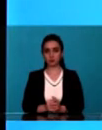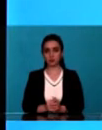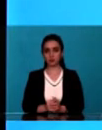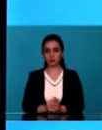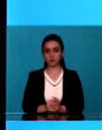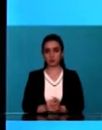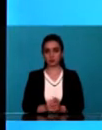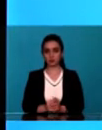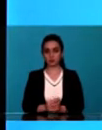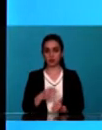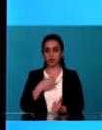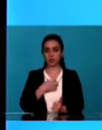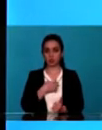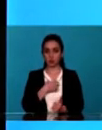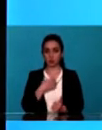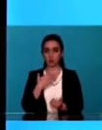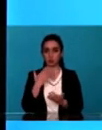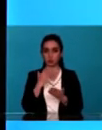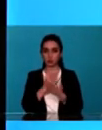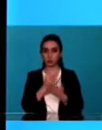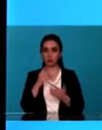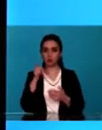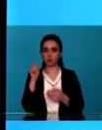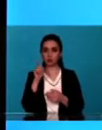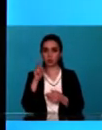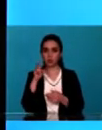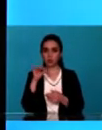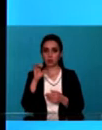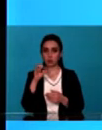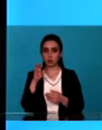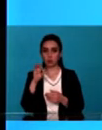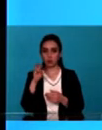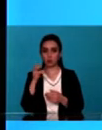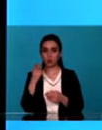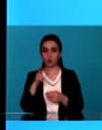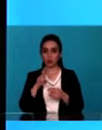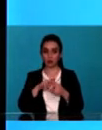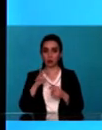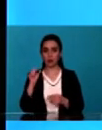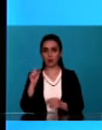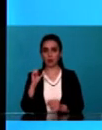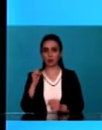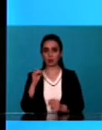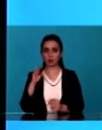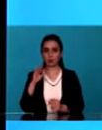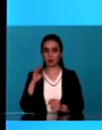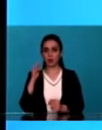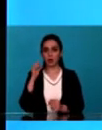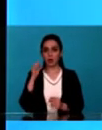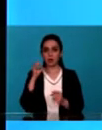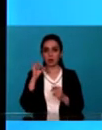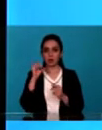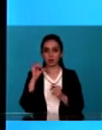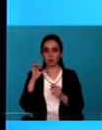Так, основное свойство нашего компонента ListBox – это Items. Вот здесь на вкладке «Инспектор объектов»